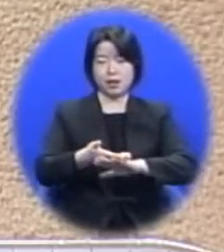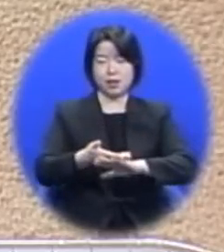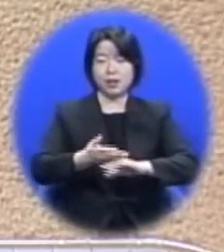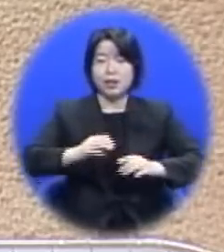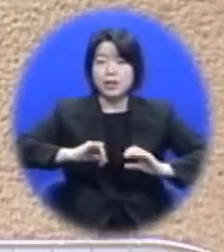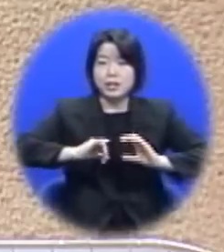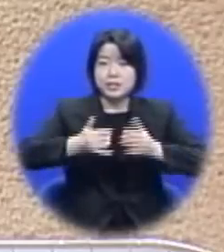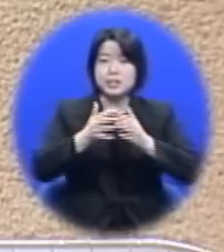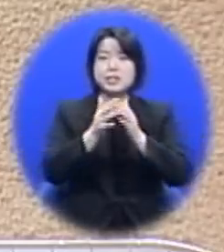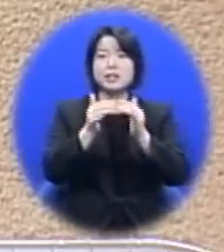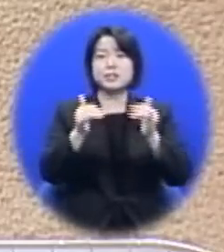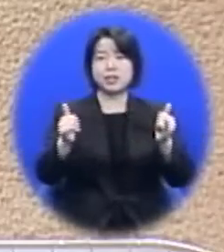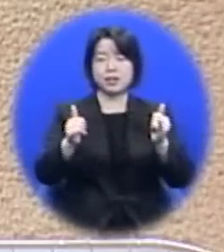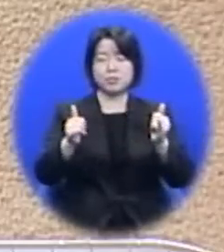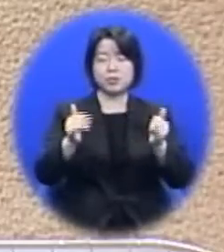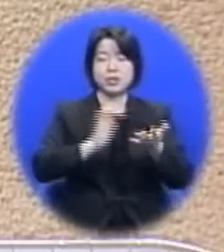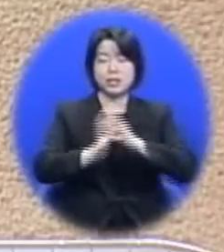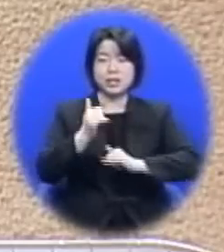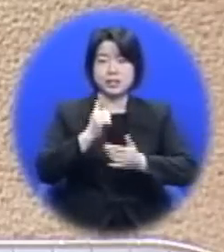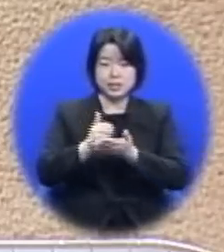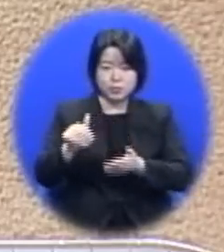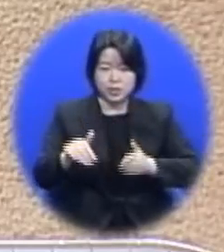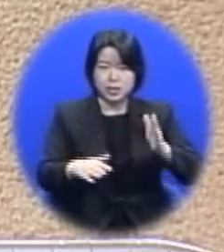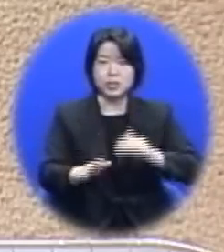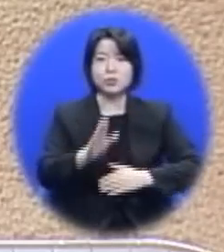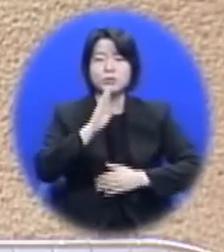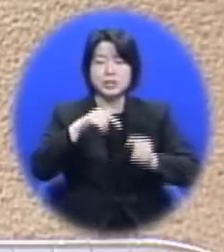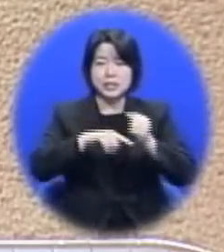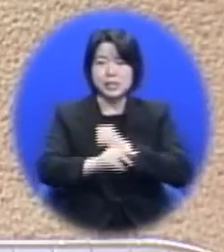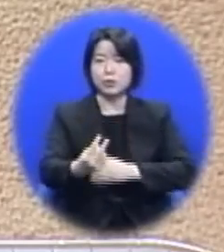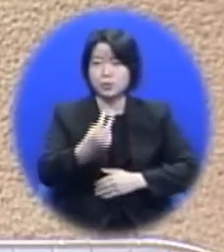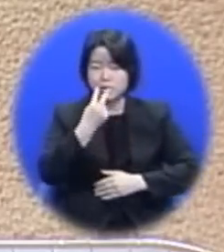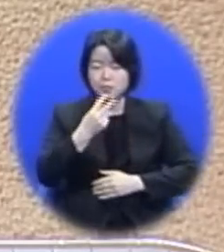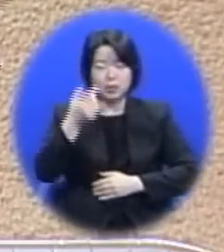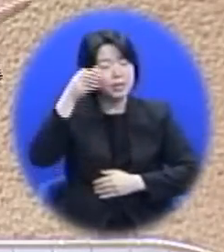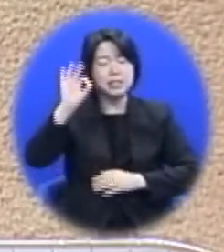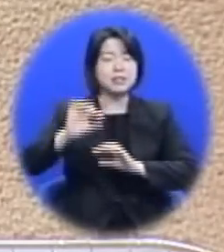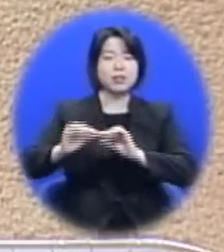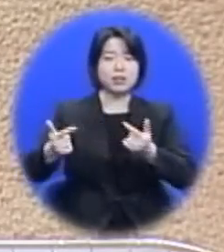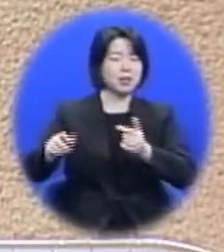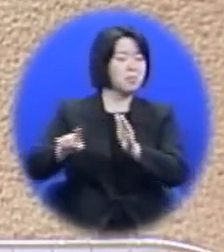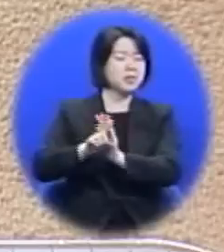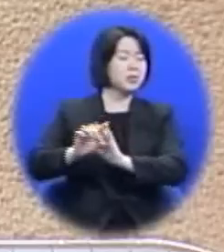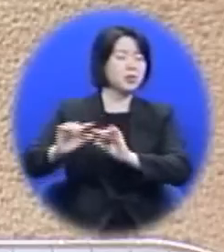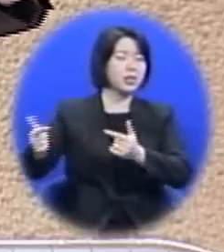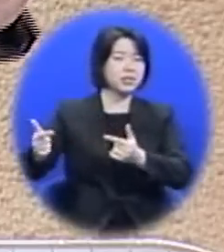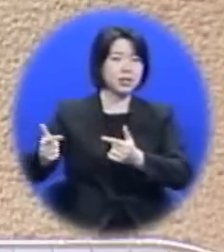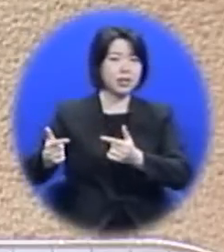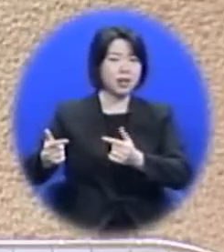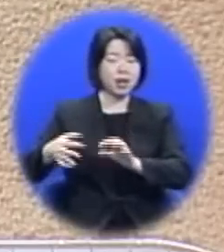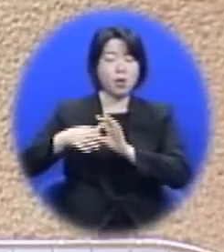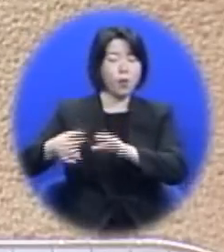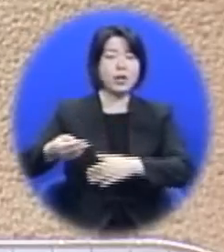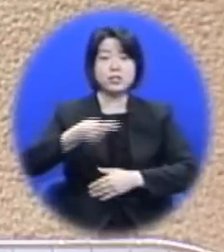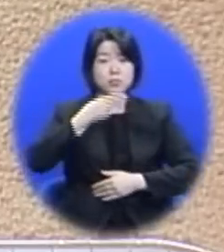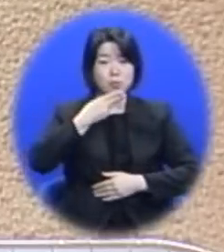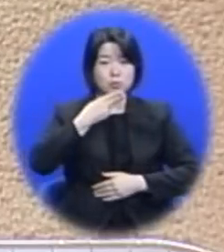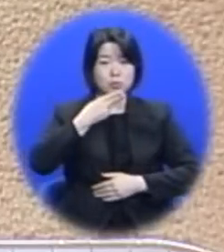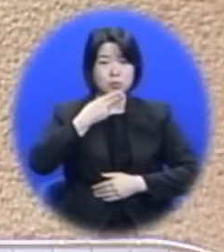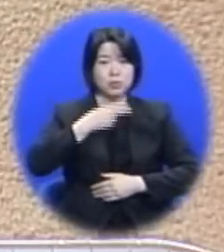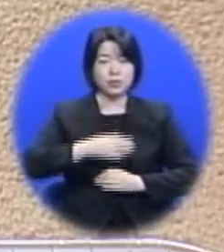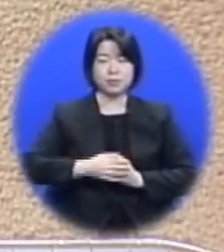사람들은 예수님이 길이고 진리고 생명을 인정하지 않습니다. 믿으려고도 하지 않습니다. 관심도 없습니다.